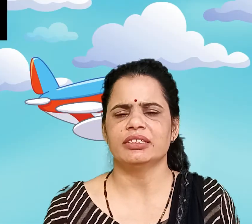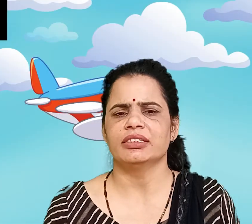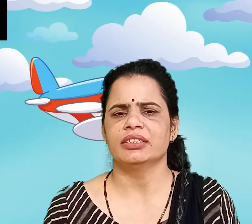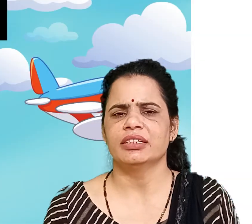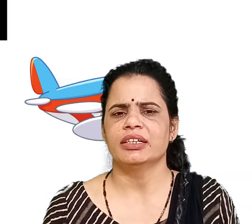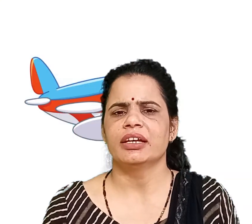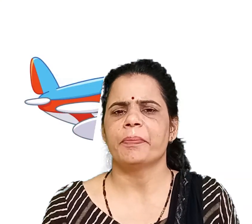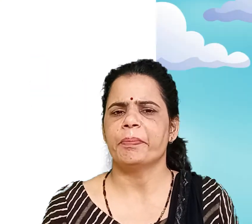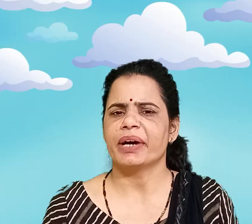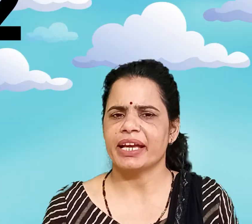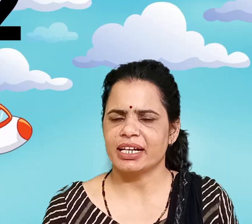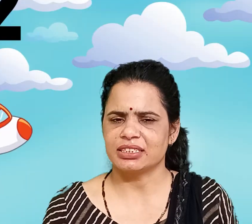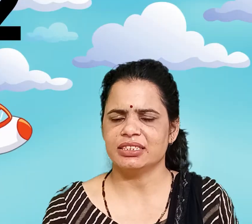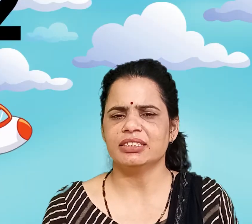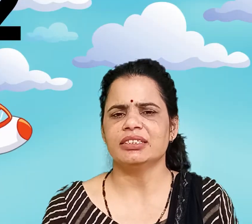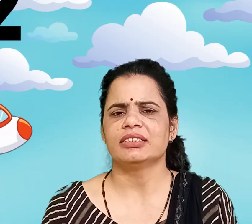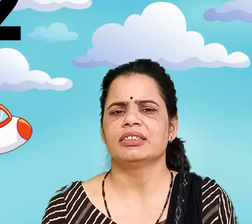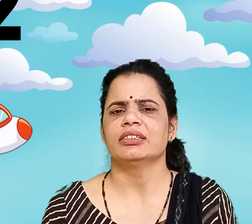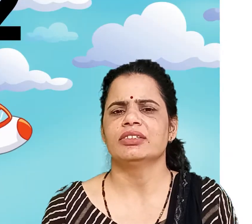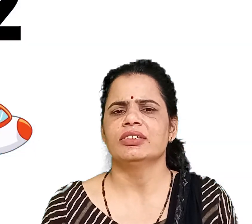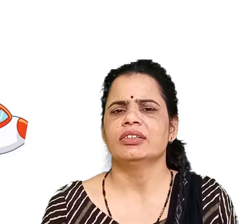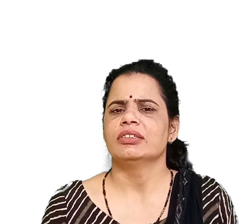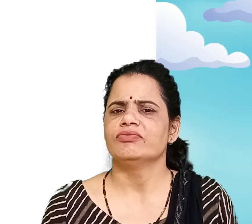81, 82,